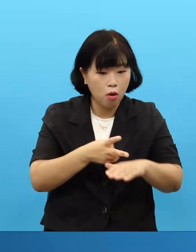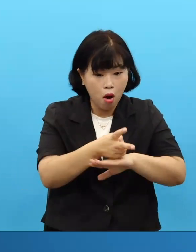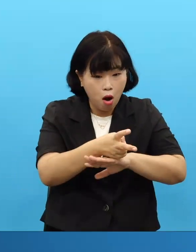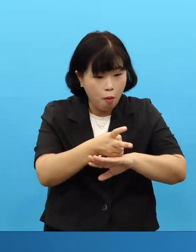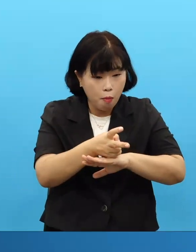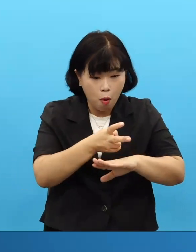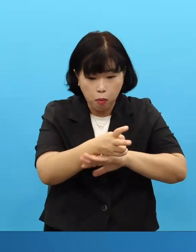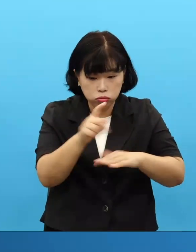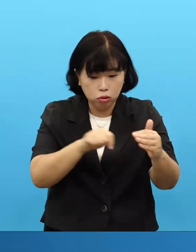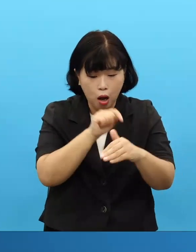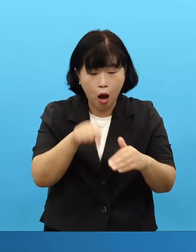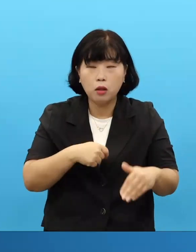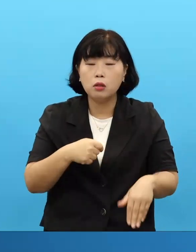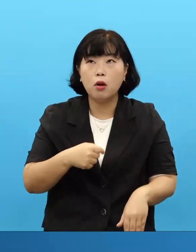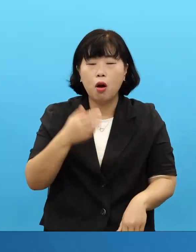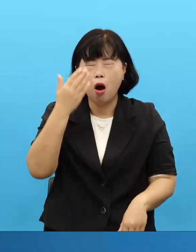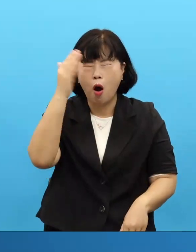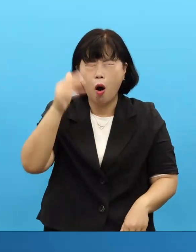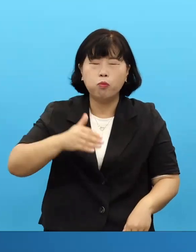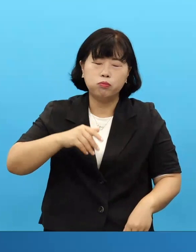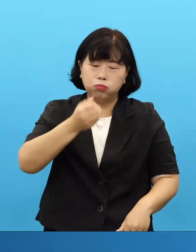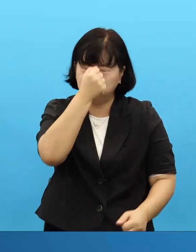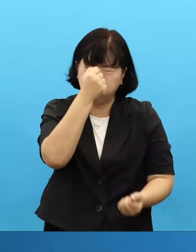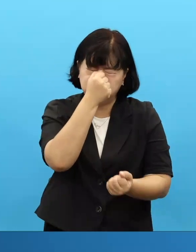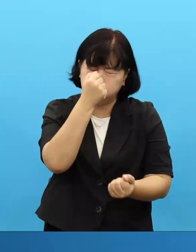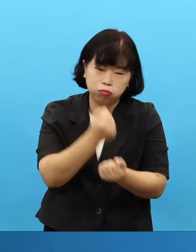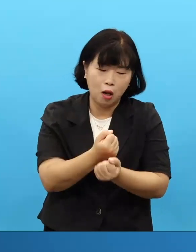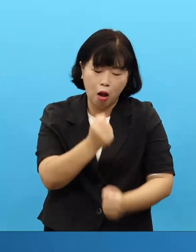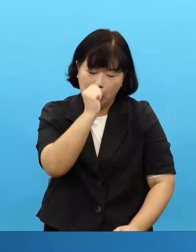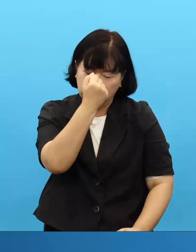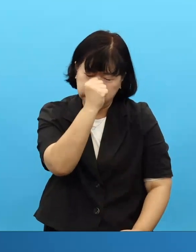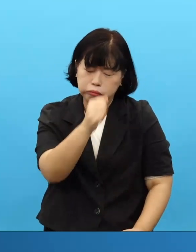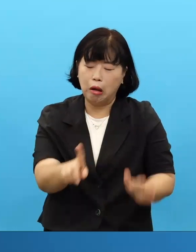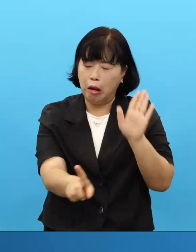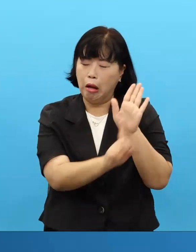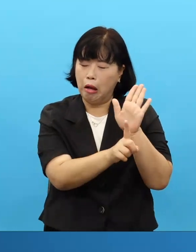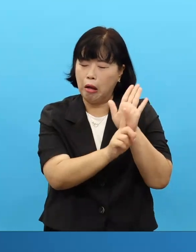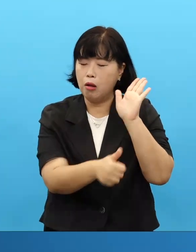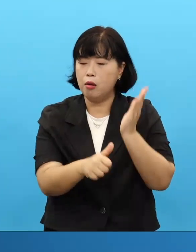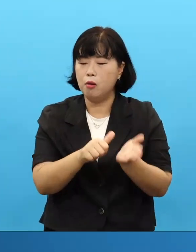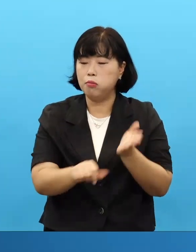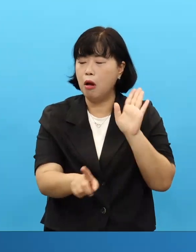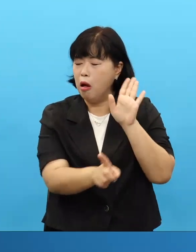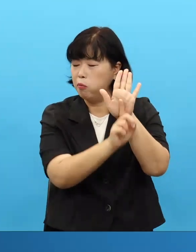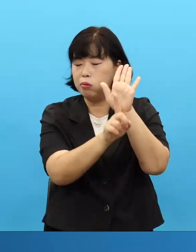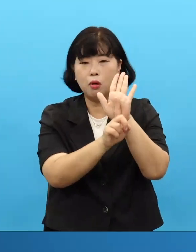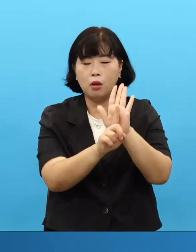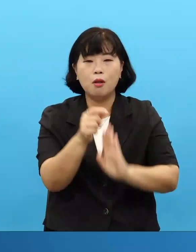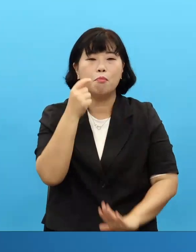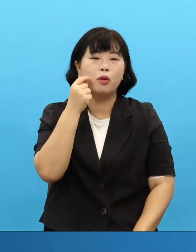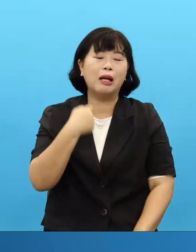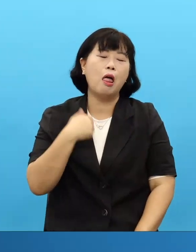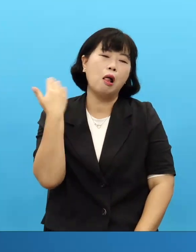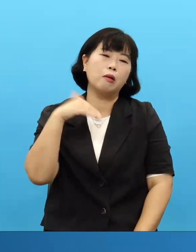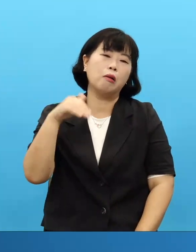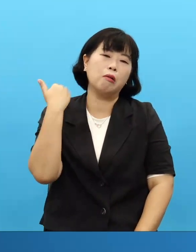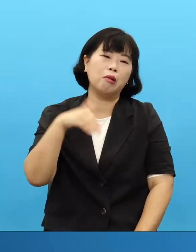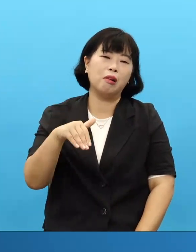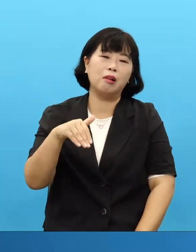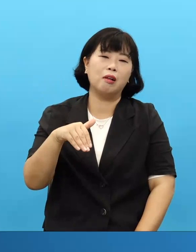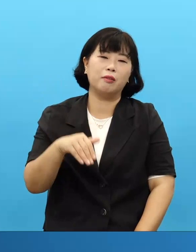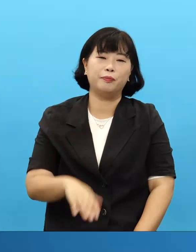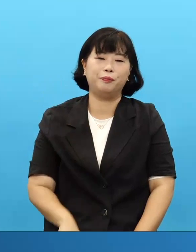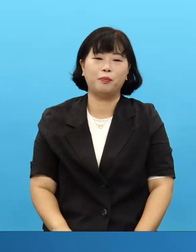do. 모르겠습니다. 혹시 누가 시켜주지도 않겠지만은 대통령 한번 해볼래 이러면은 할 마음이 있어요.